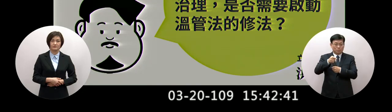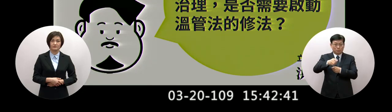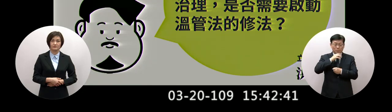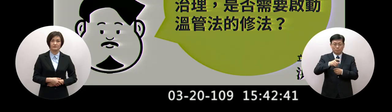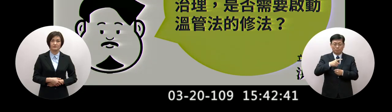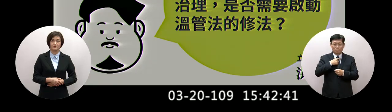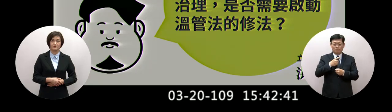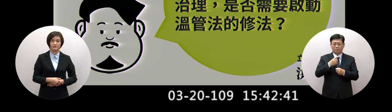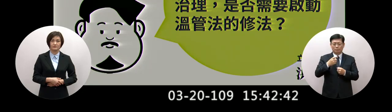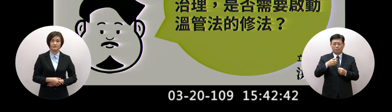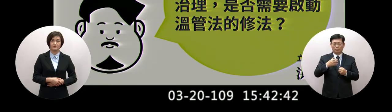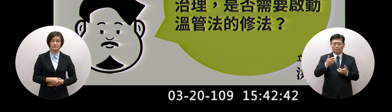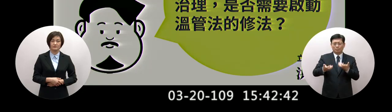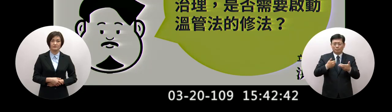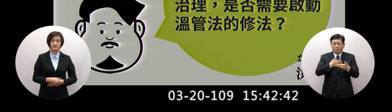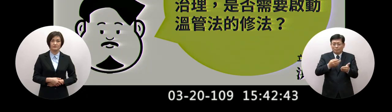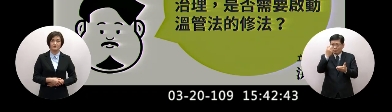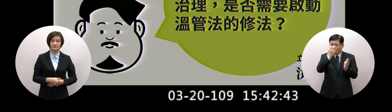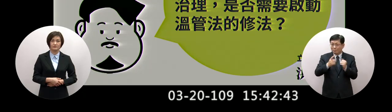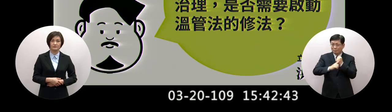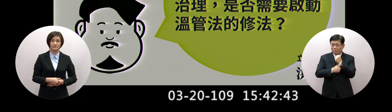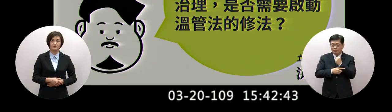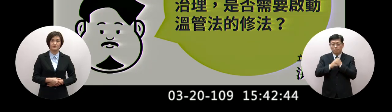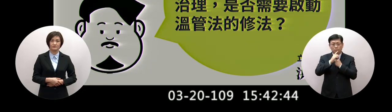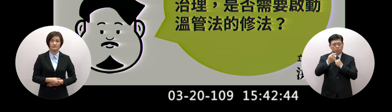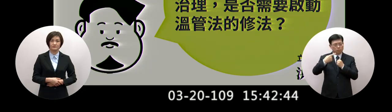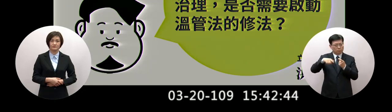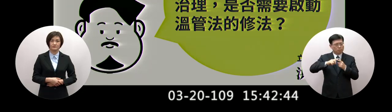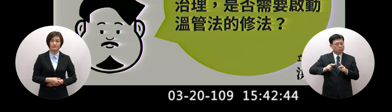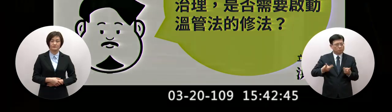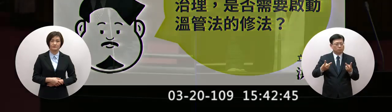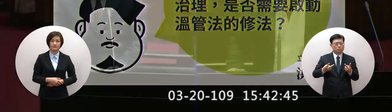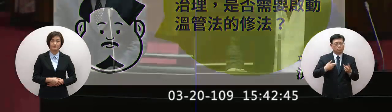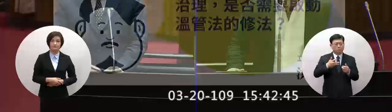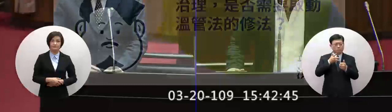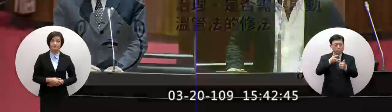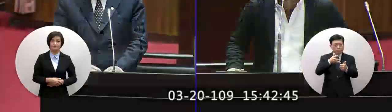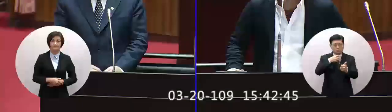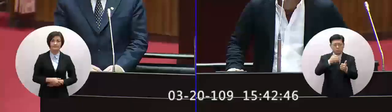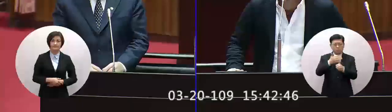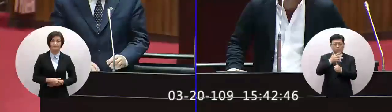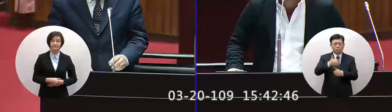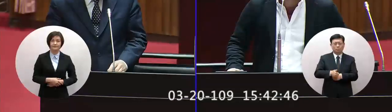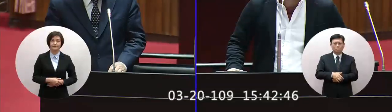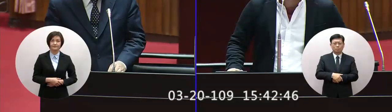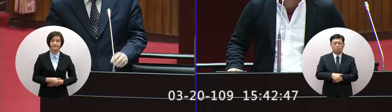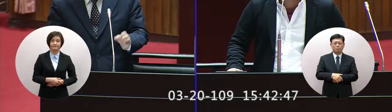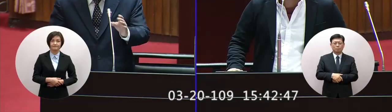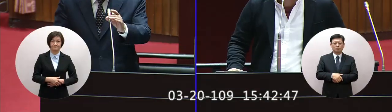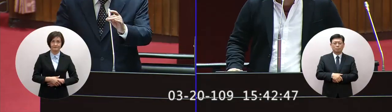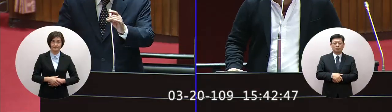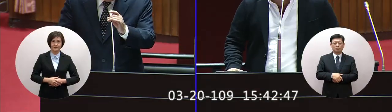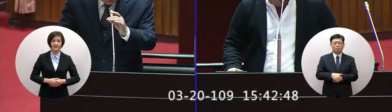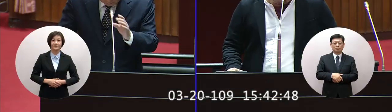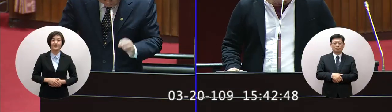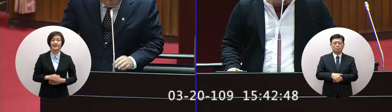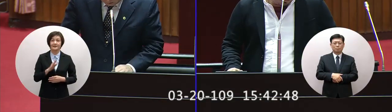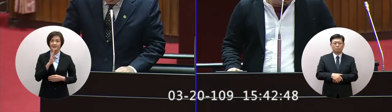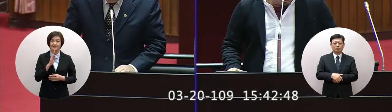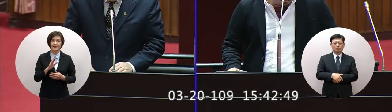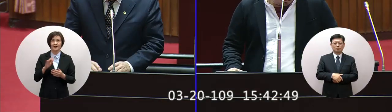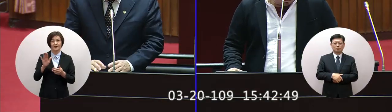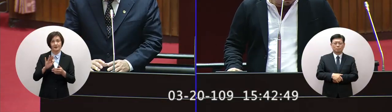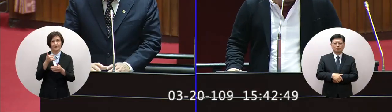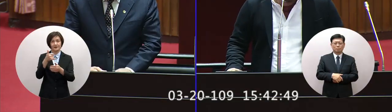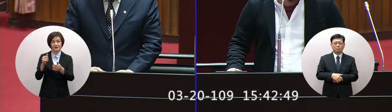这个温管法，是不是应该启动修法的工作？我想先询问署长。 是，我想跟委员